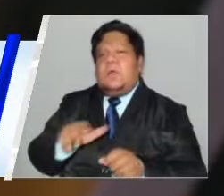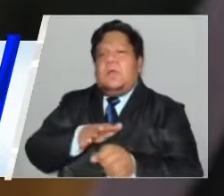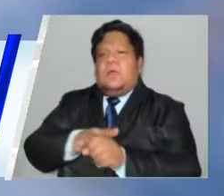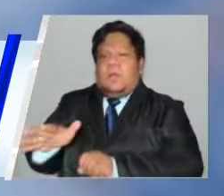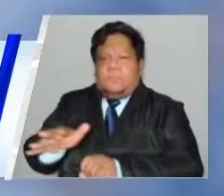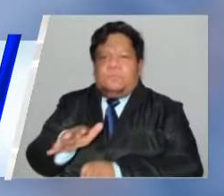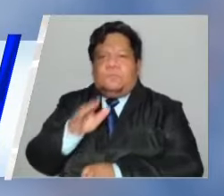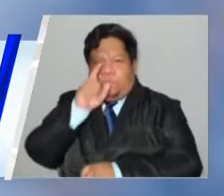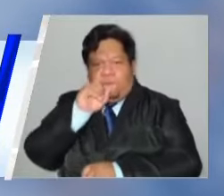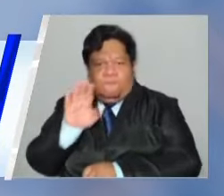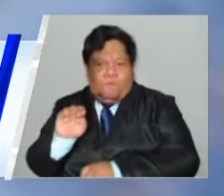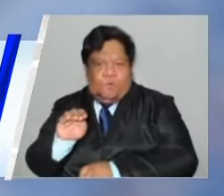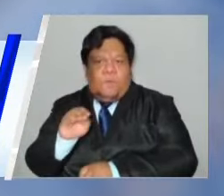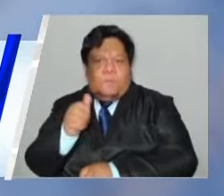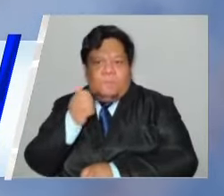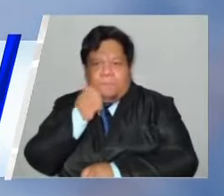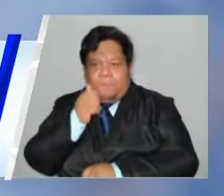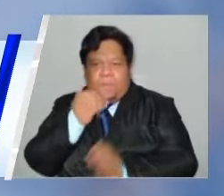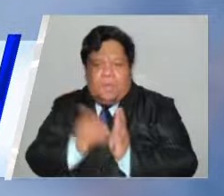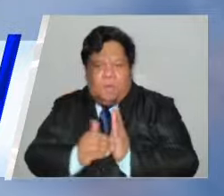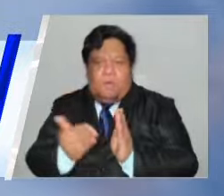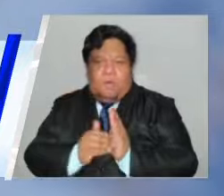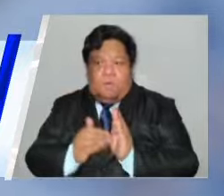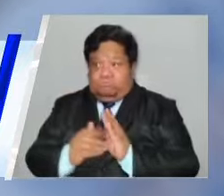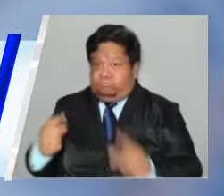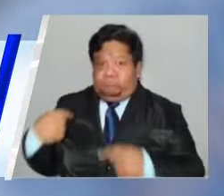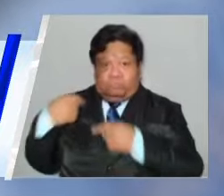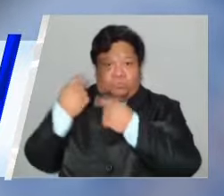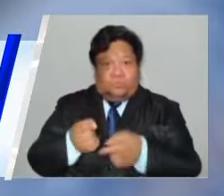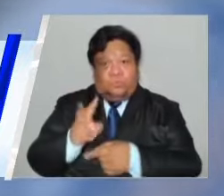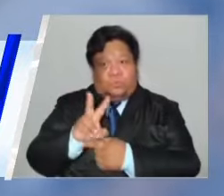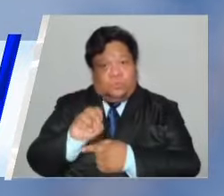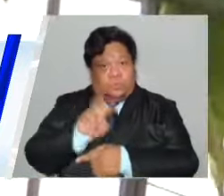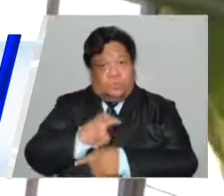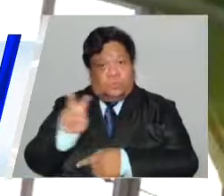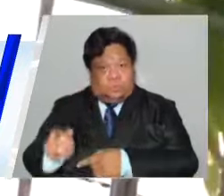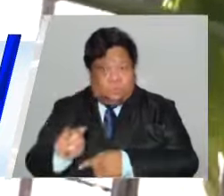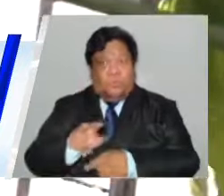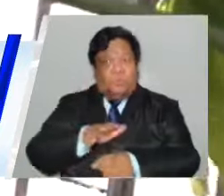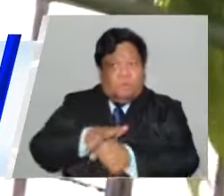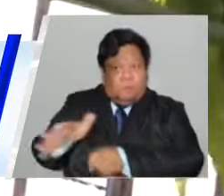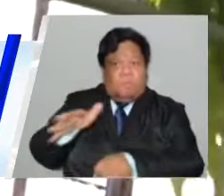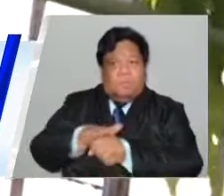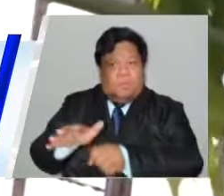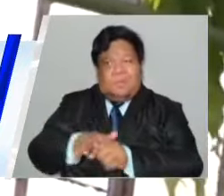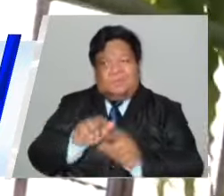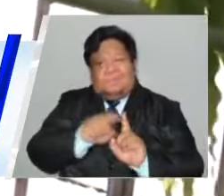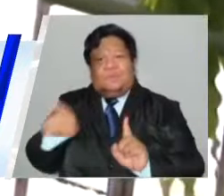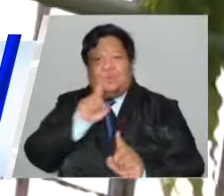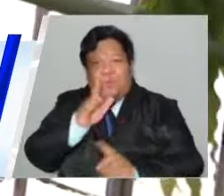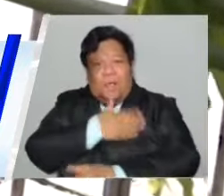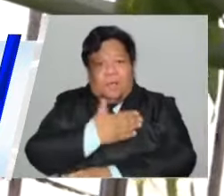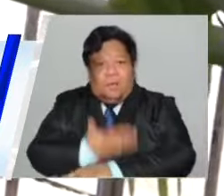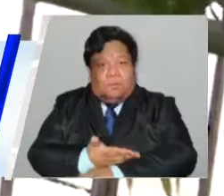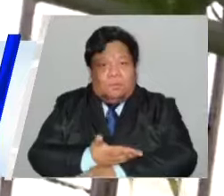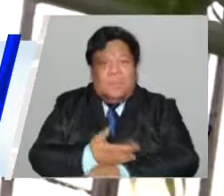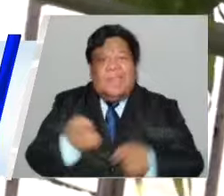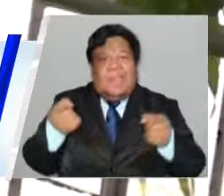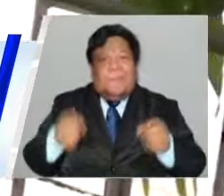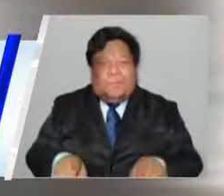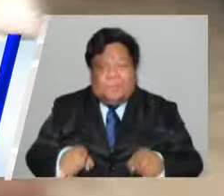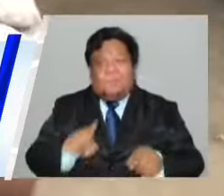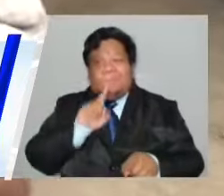TV, 2022 pa nagsimula ang umunoy panggagahasa ng suspect sa kanyang anak. Ang insidente nasundan pa umuno hanggang